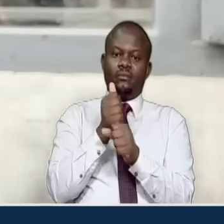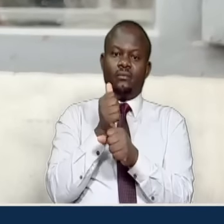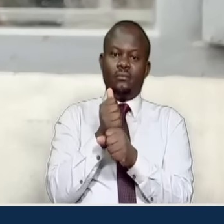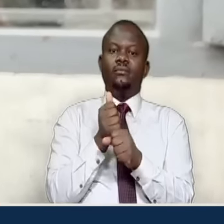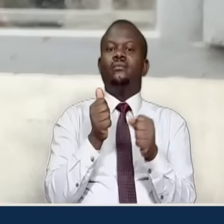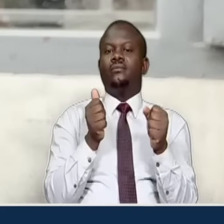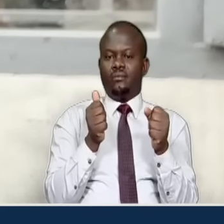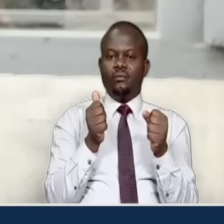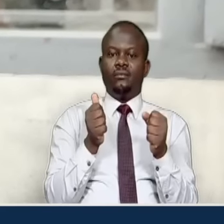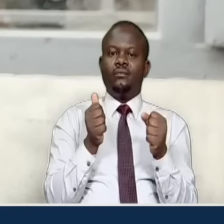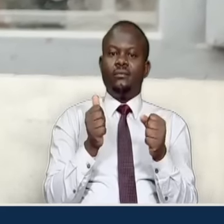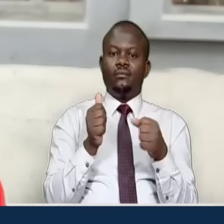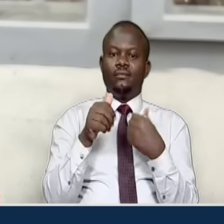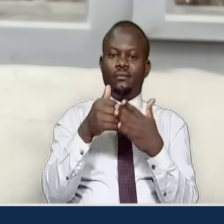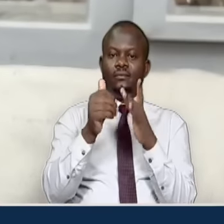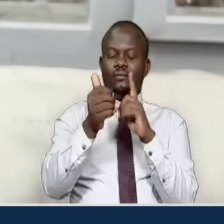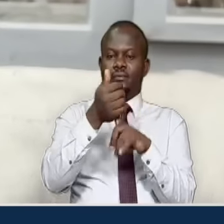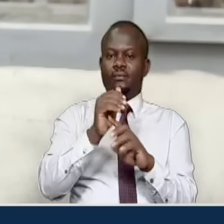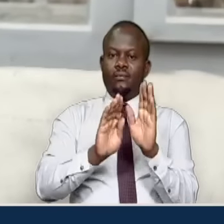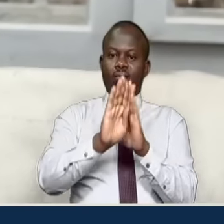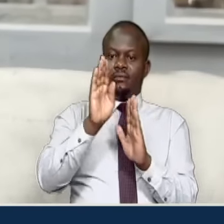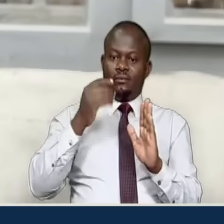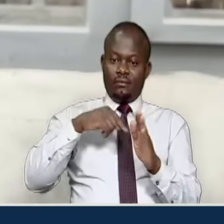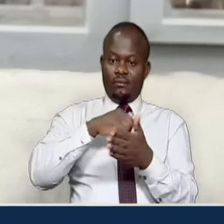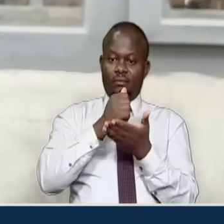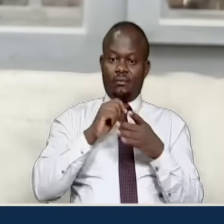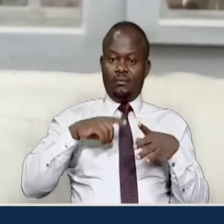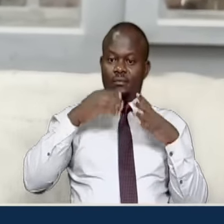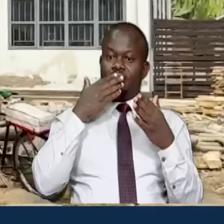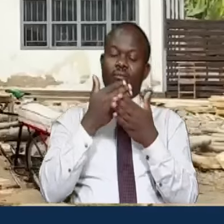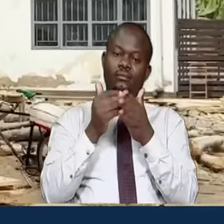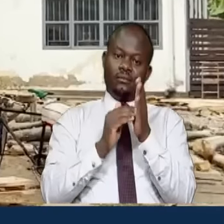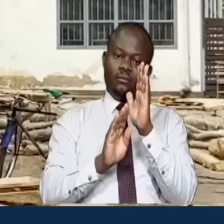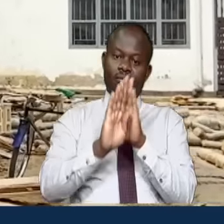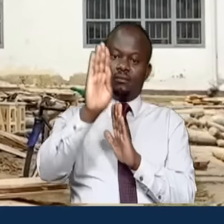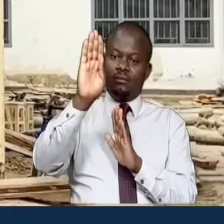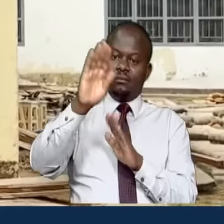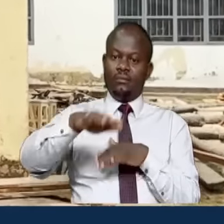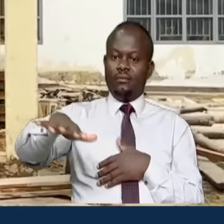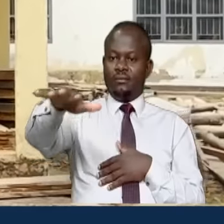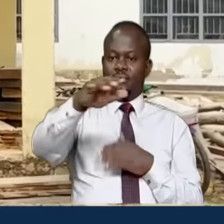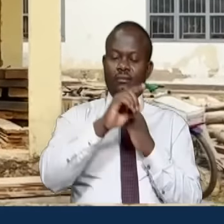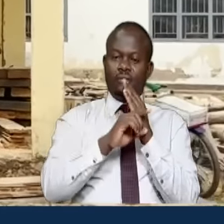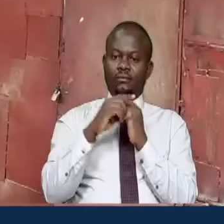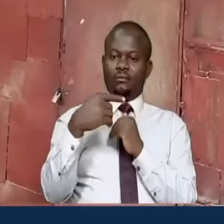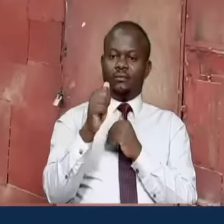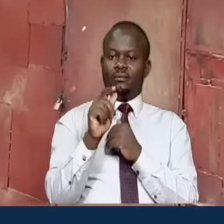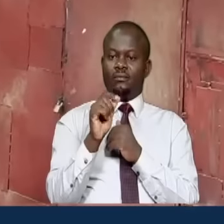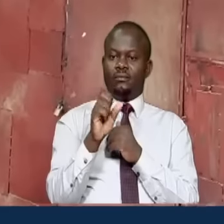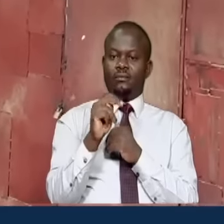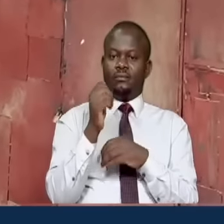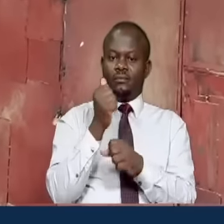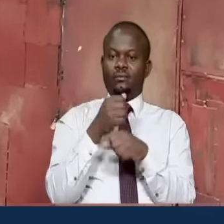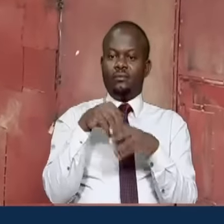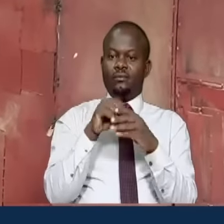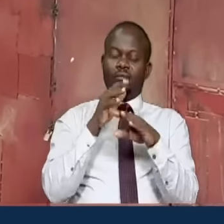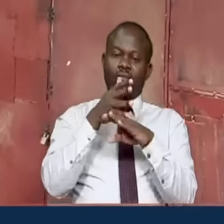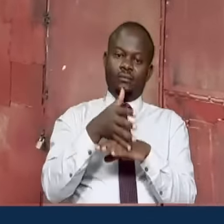abaduha turageze mu iterambere. Byafashije kubaho neza no kwiteza imbere. Agakiriro k'akarere ka Gakenke gakoreramo